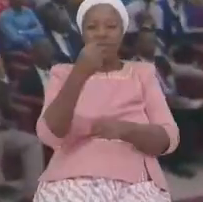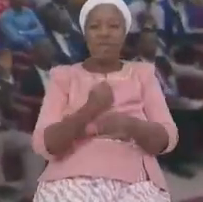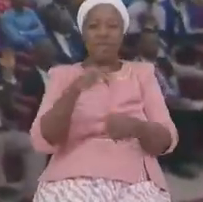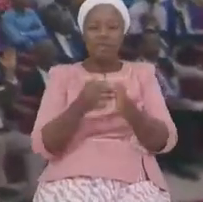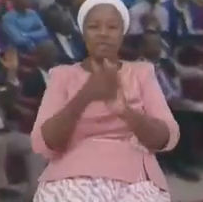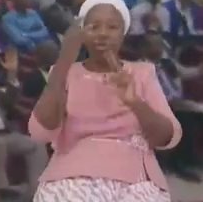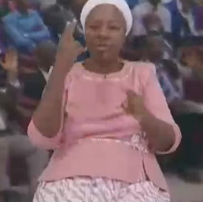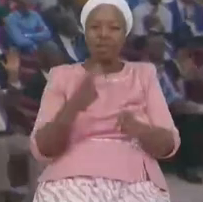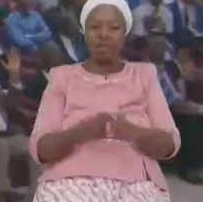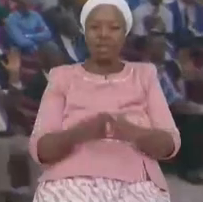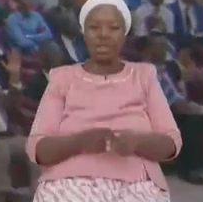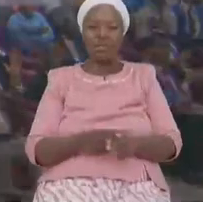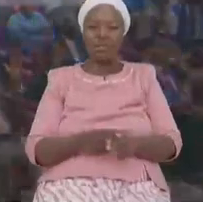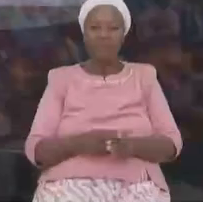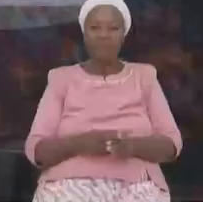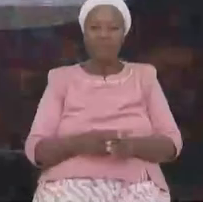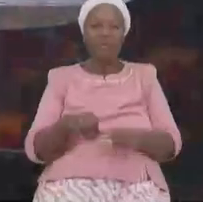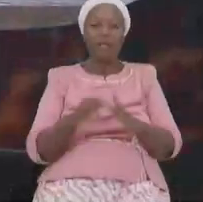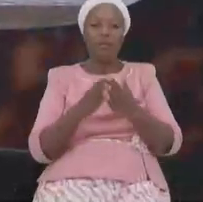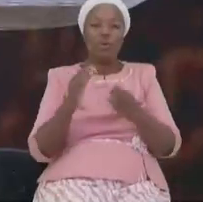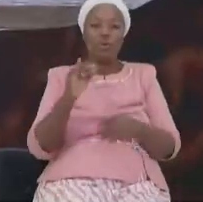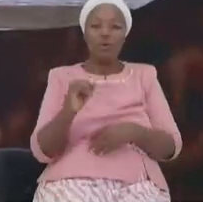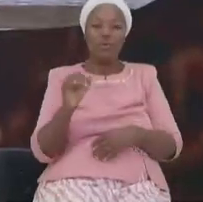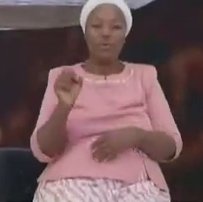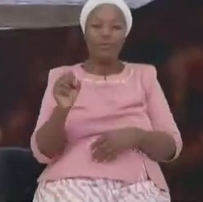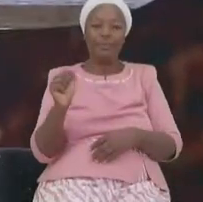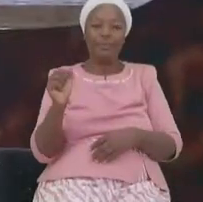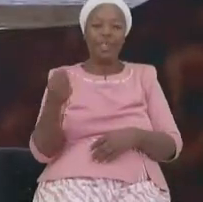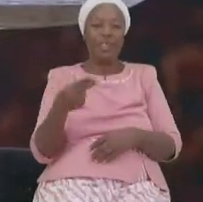Jésus. Ésaïe 35.